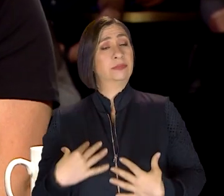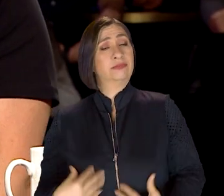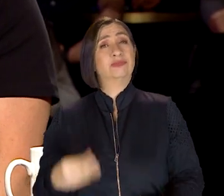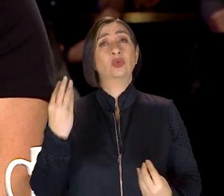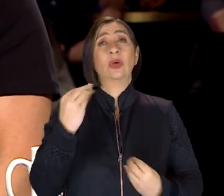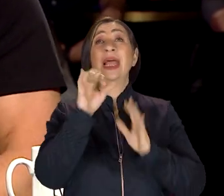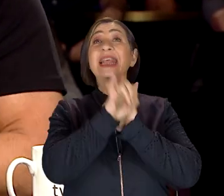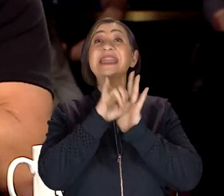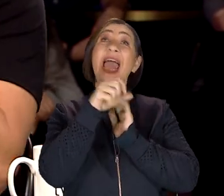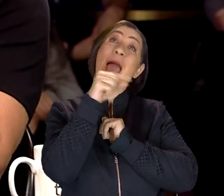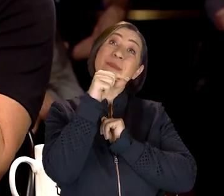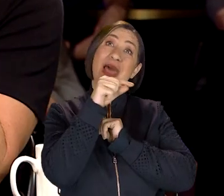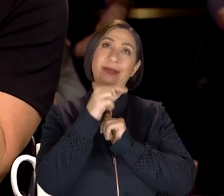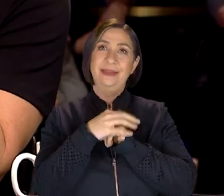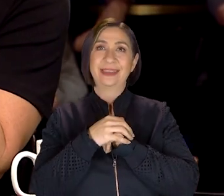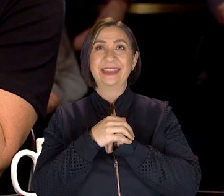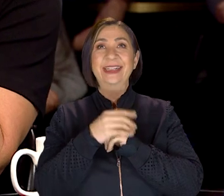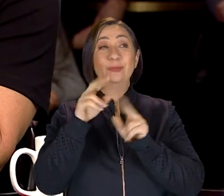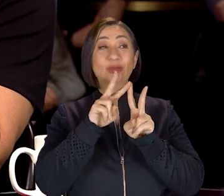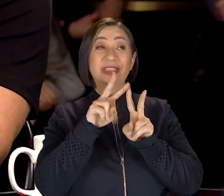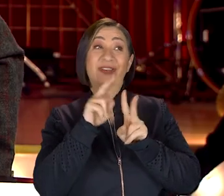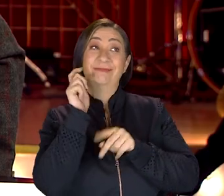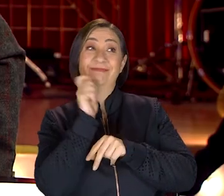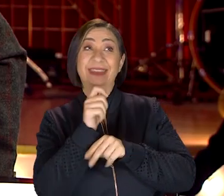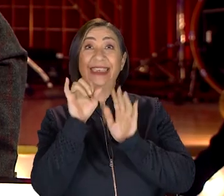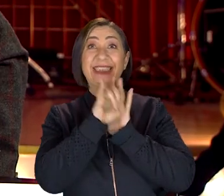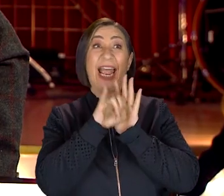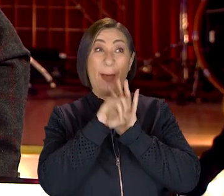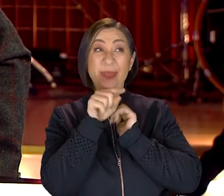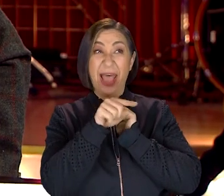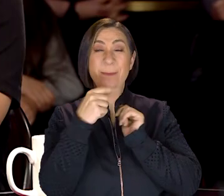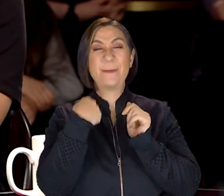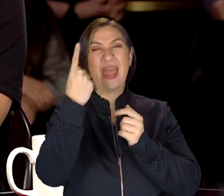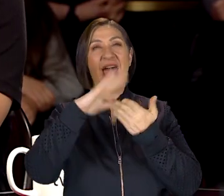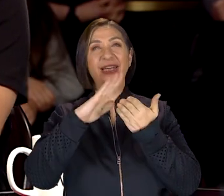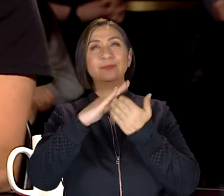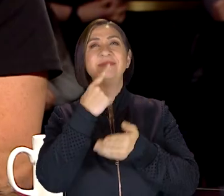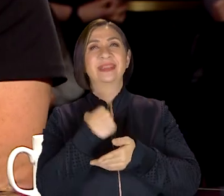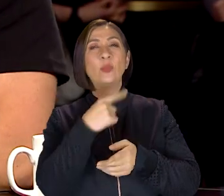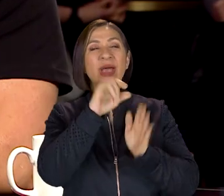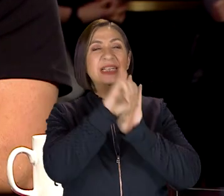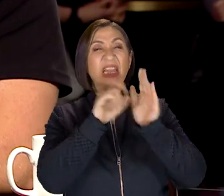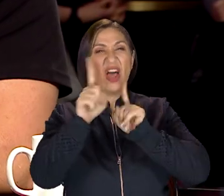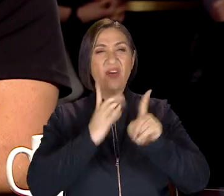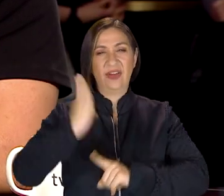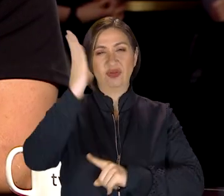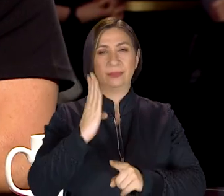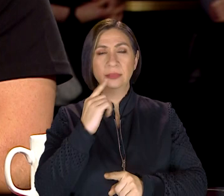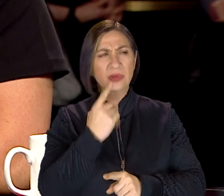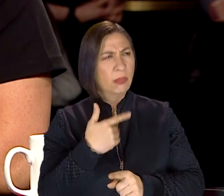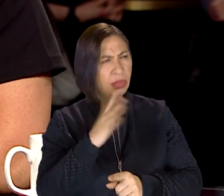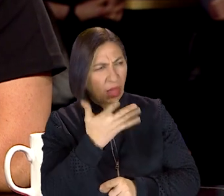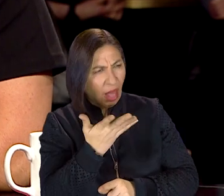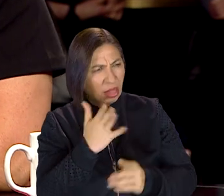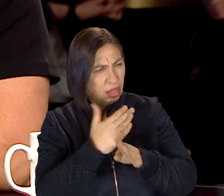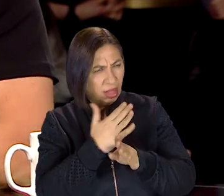düzgün Instagram'da. Yani abi ben... abi Instagram'da... Benim bir arkadaşım geçen gün dedi ki bu Instagram'a dava açacağım dedi. Niye